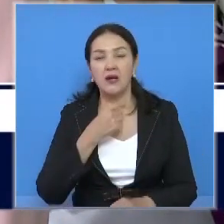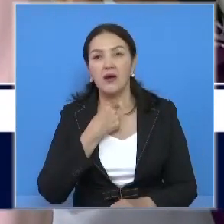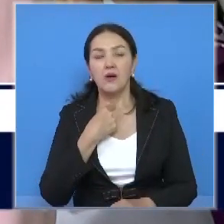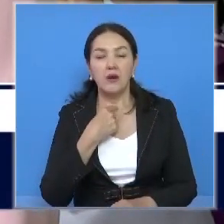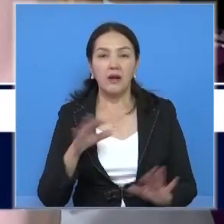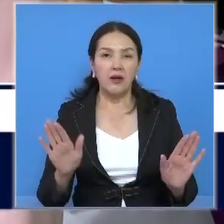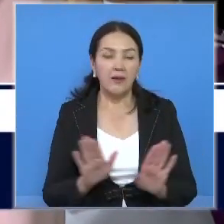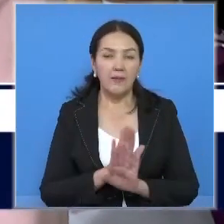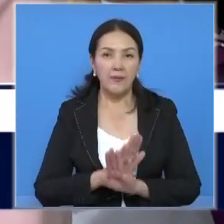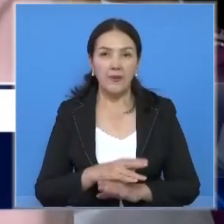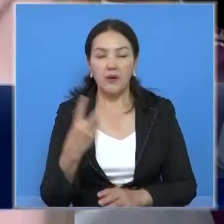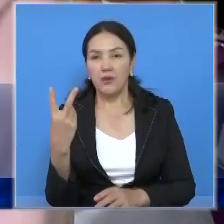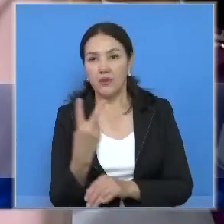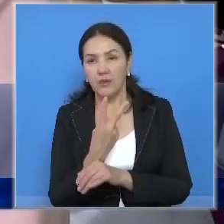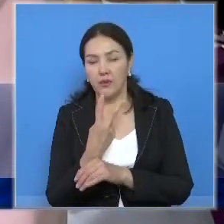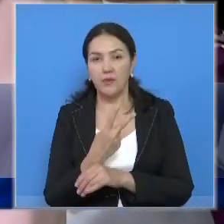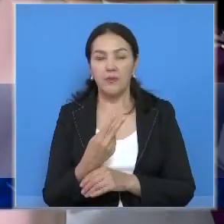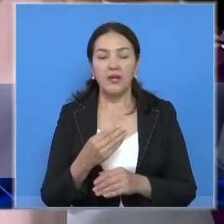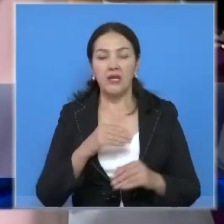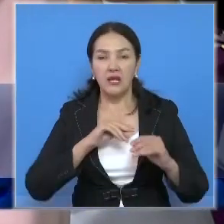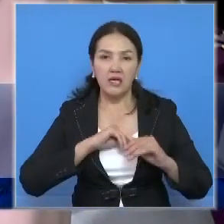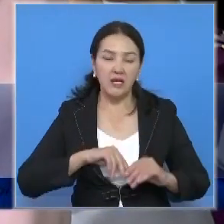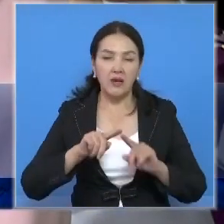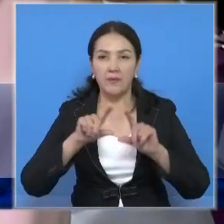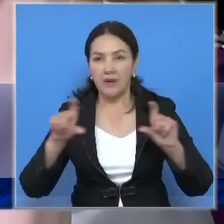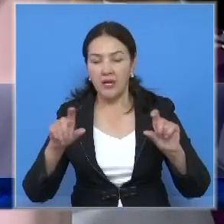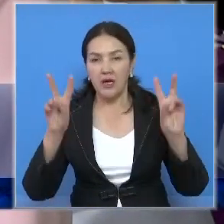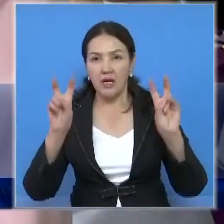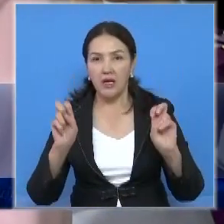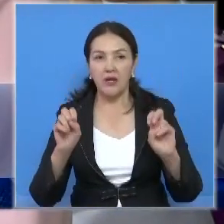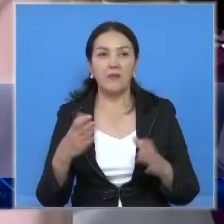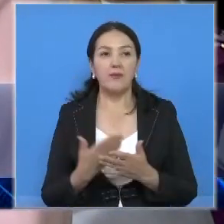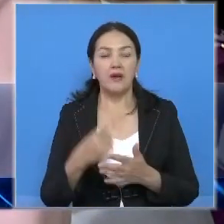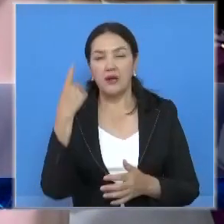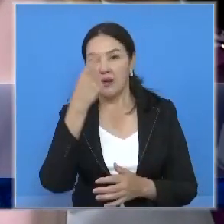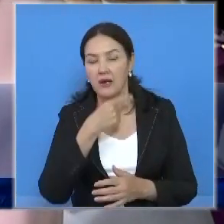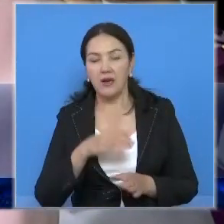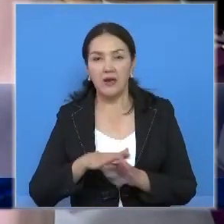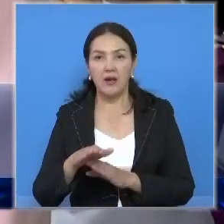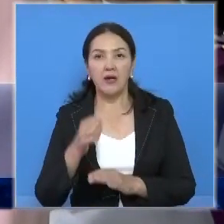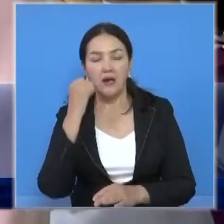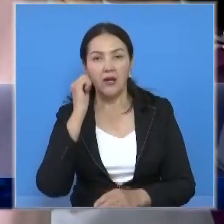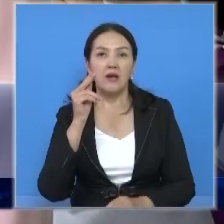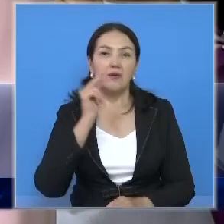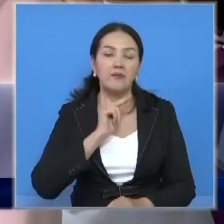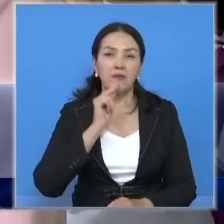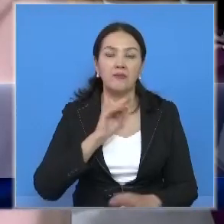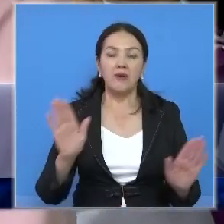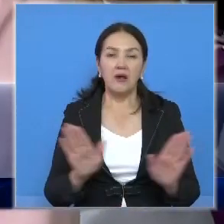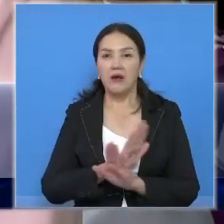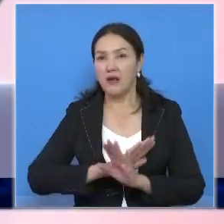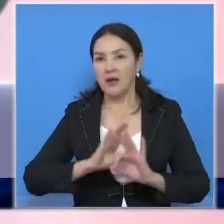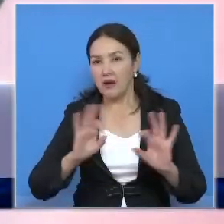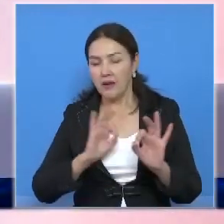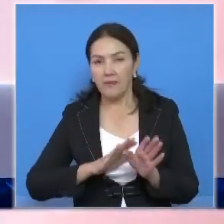бойынша дуэт пен Жанши мектебім және вокал номинациясы бойынша жеке орындауда Әжемі шайы деген әнді орындаған